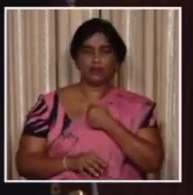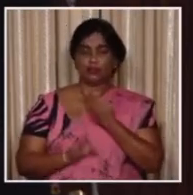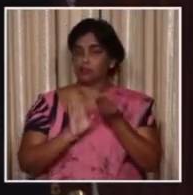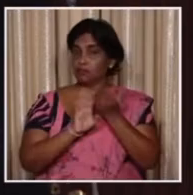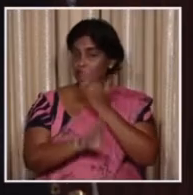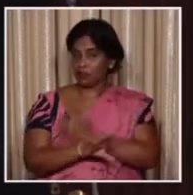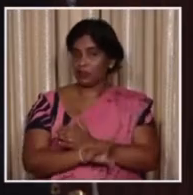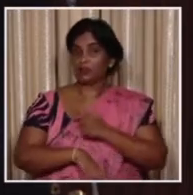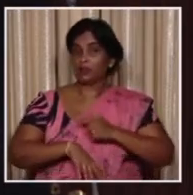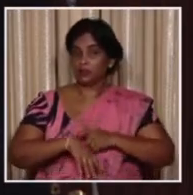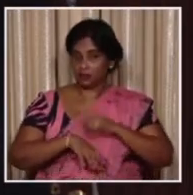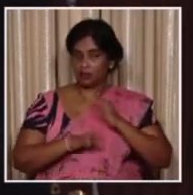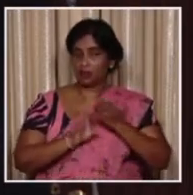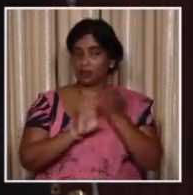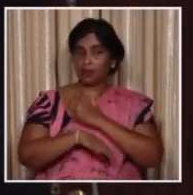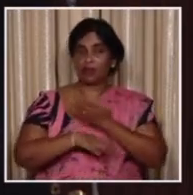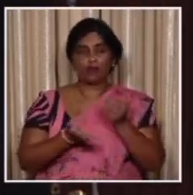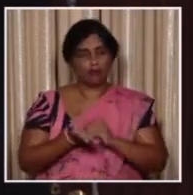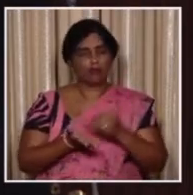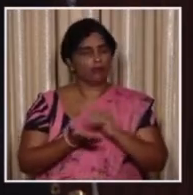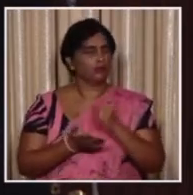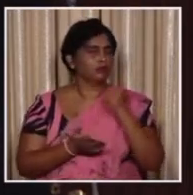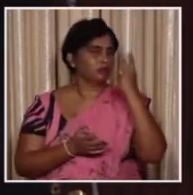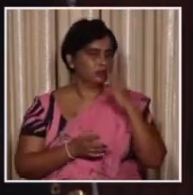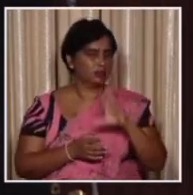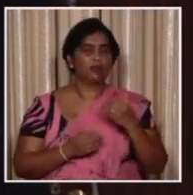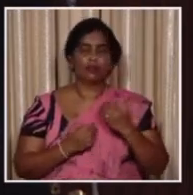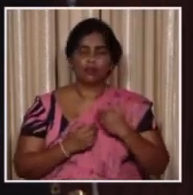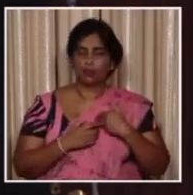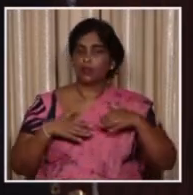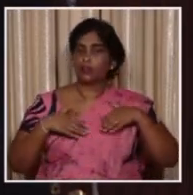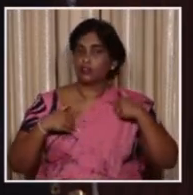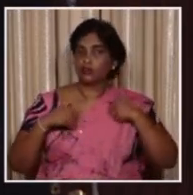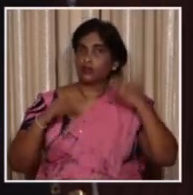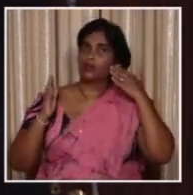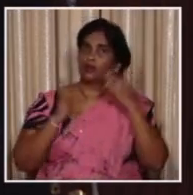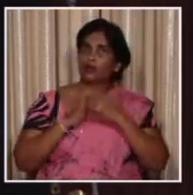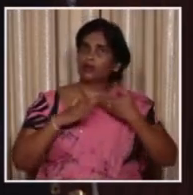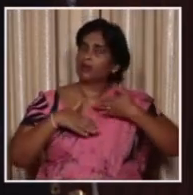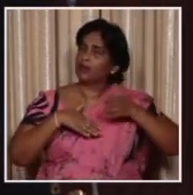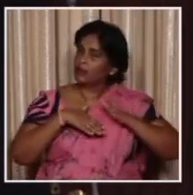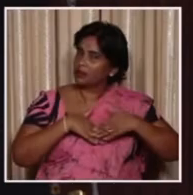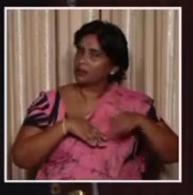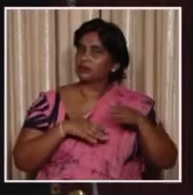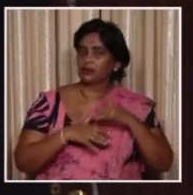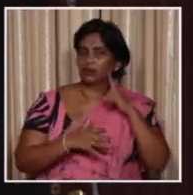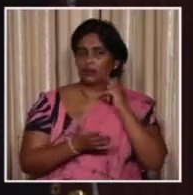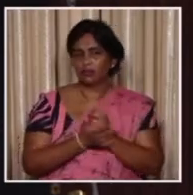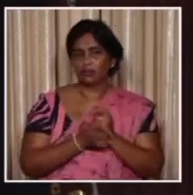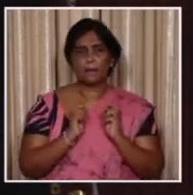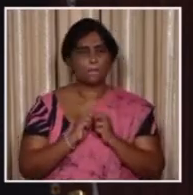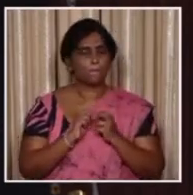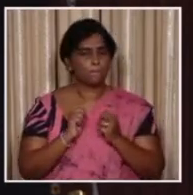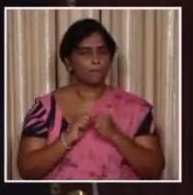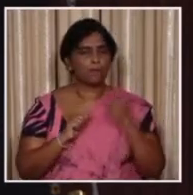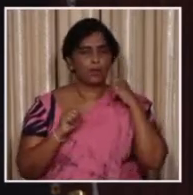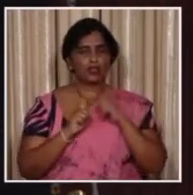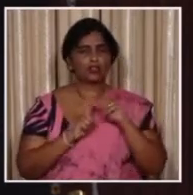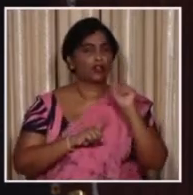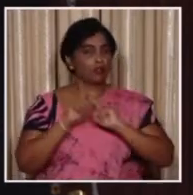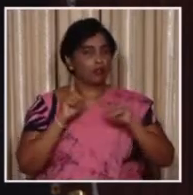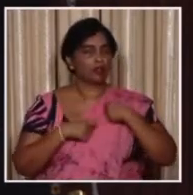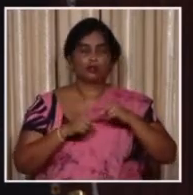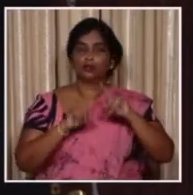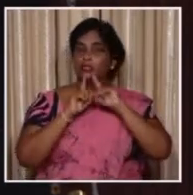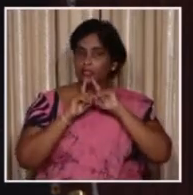පහුගිය වෙලාවේ, පහුගිය අවස්ථා ගණනාවකදී අපි මේ සෞඛ්‍ය ශේෂ්ඨයේ මූණ දීලා තිබෙන බරපතල අභියෝග පිළිබඳව මේ පාර්ලිමේන්තුව